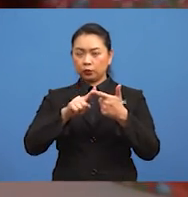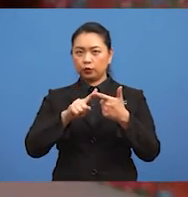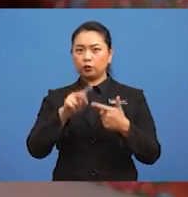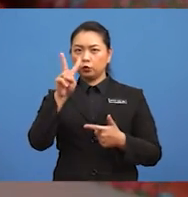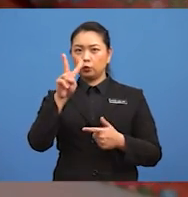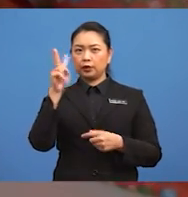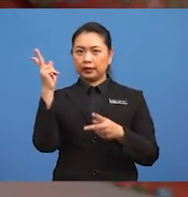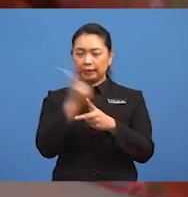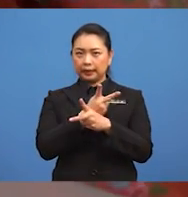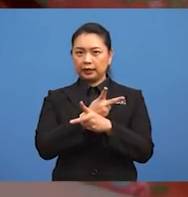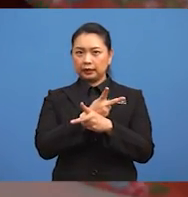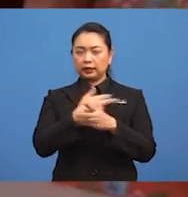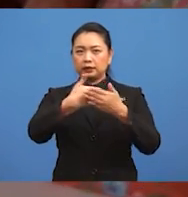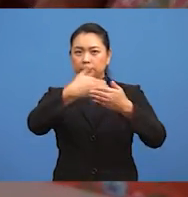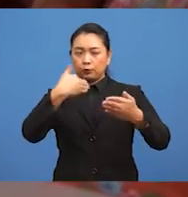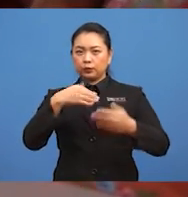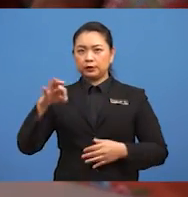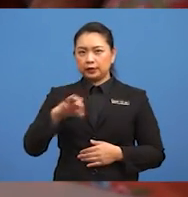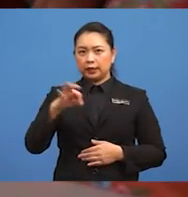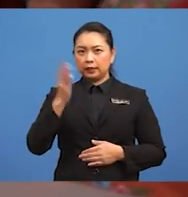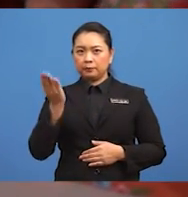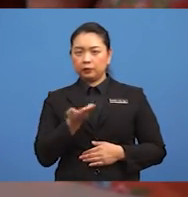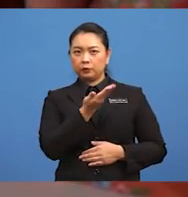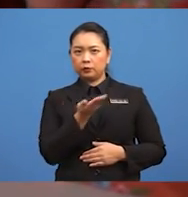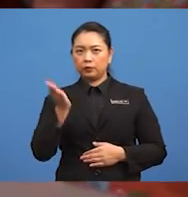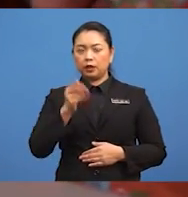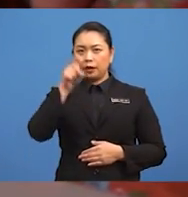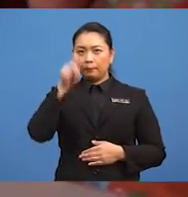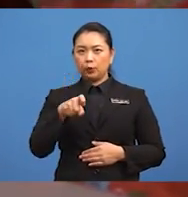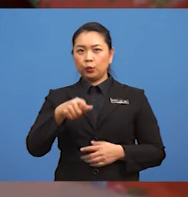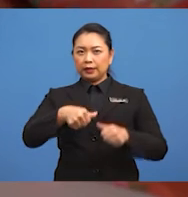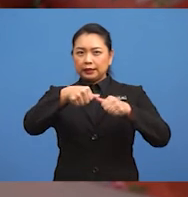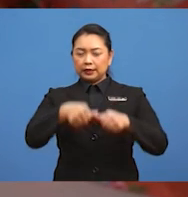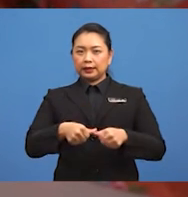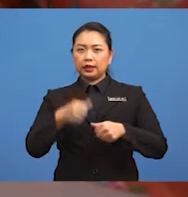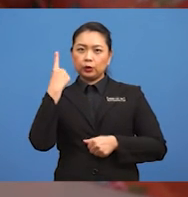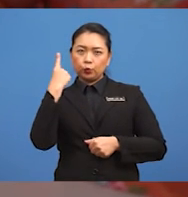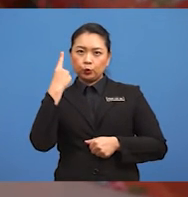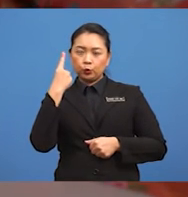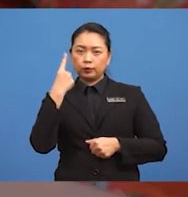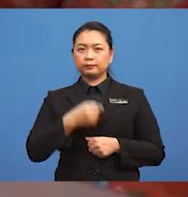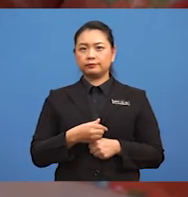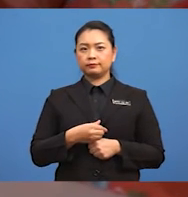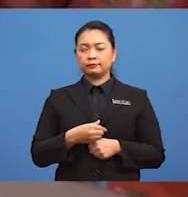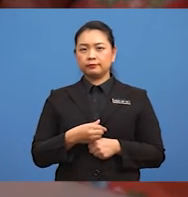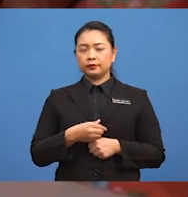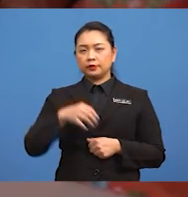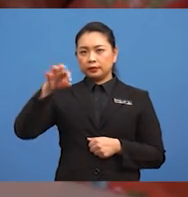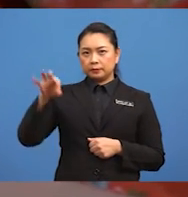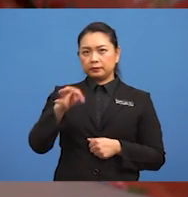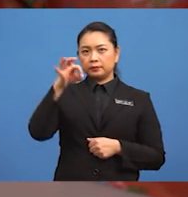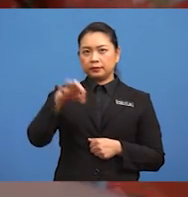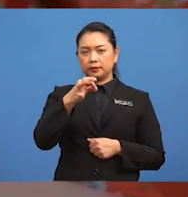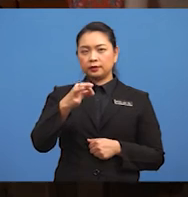kedua. Sebelum menjahit kelepek melengkung, perlulah ditekan terlebih dahulu, kemudian